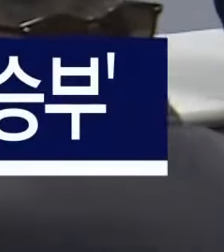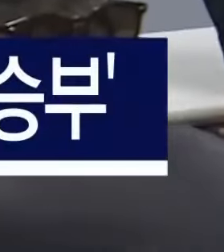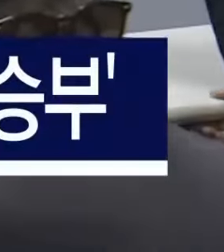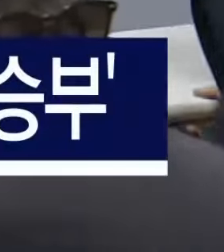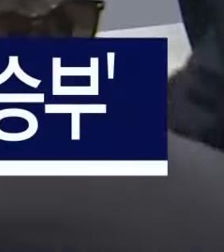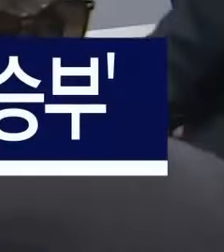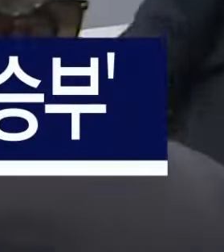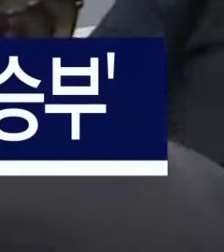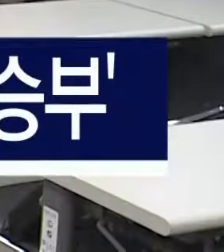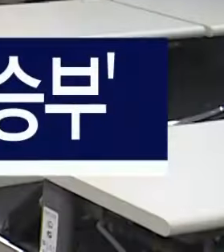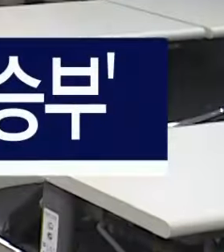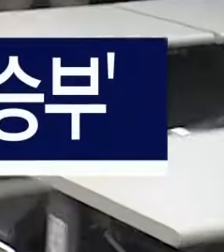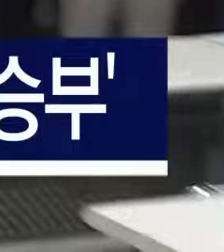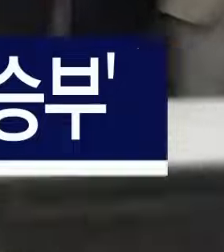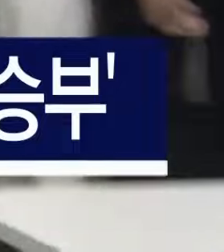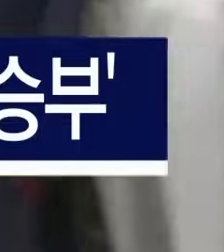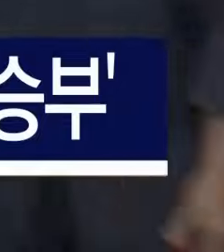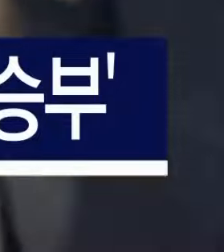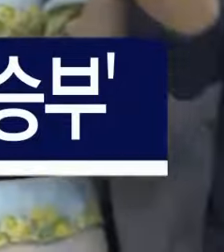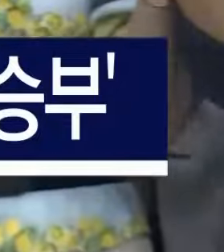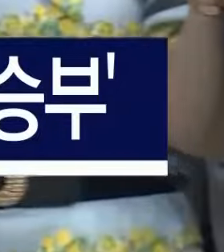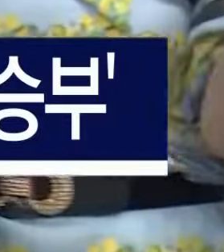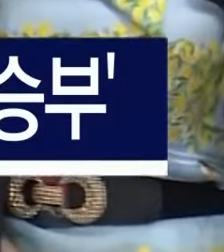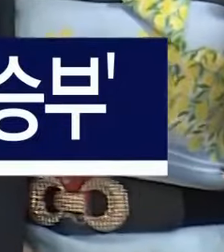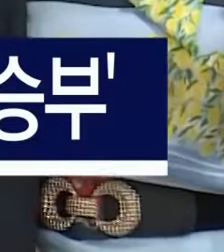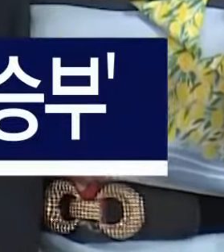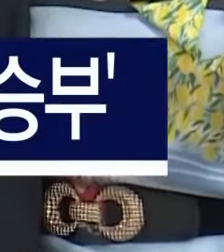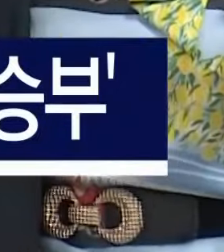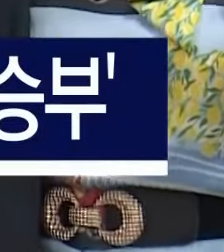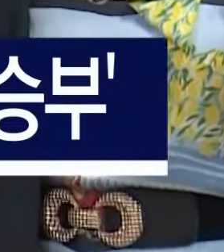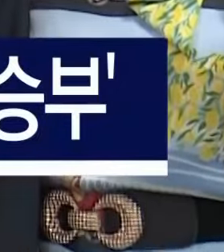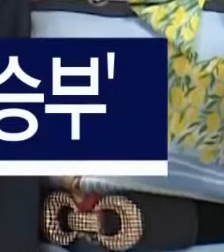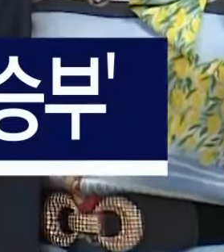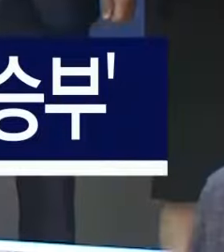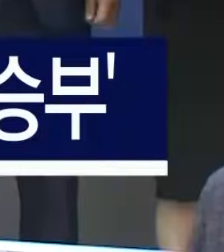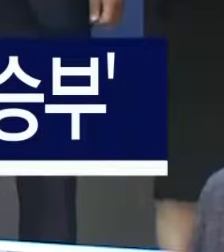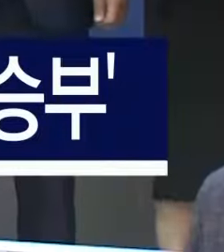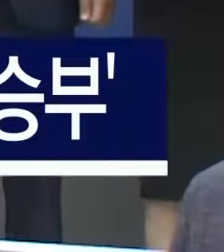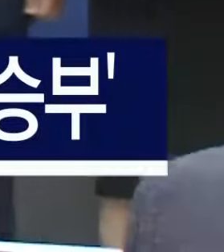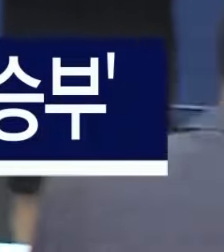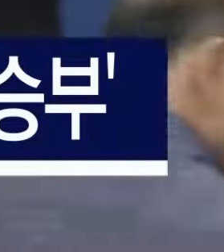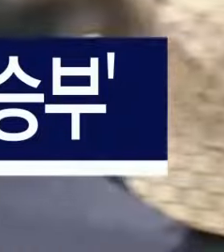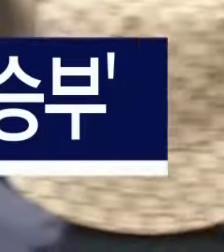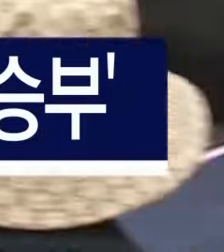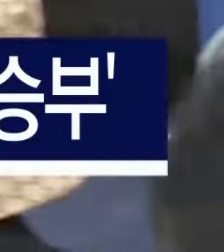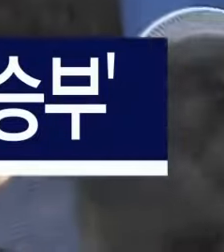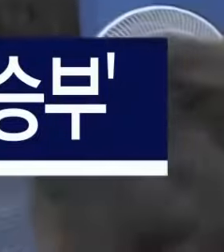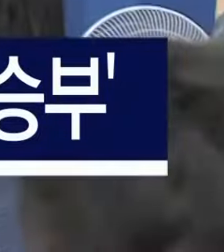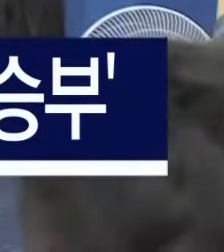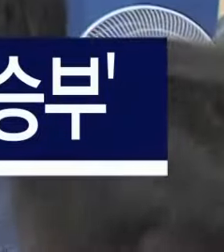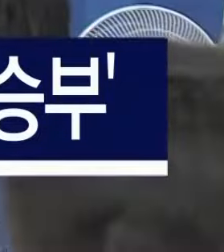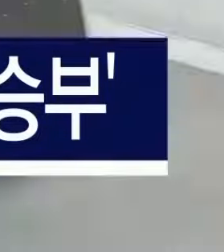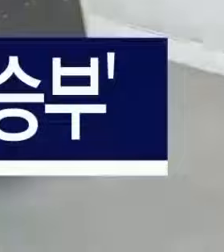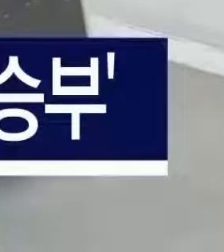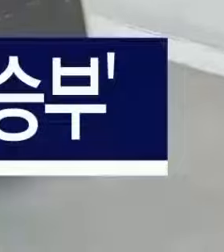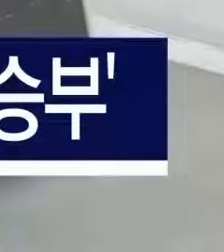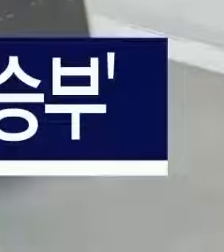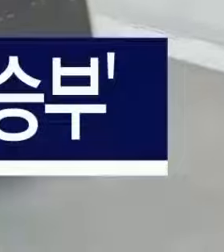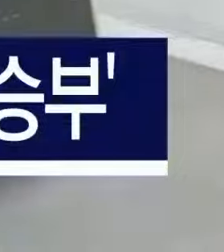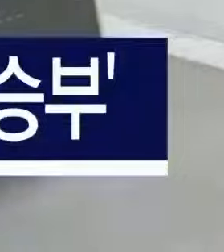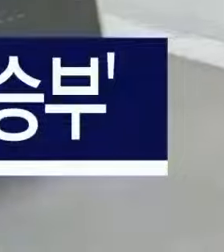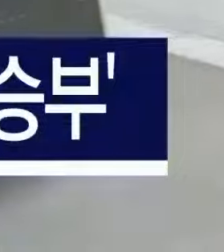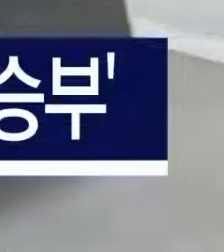더불어민주당 광주광역시당 위원장 선거가 후보 등록과 함께 공식 일정에 돌입했습니다. 원내와 원외 후보